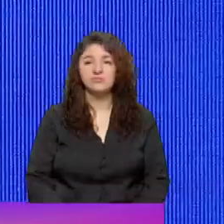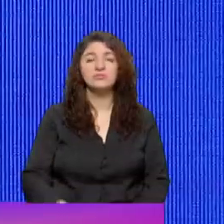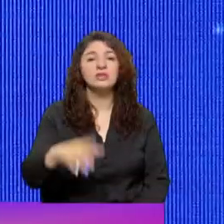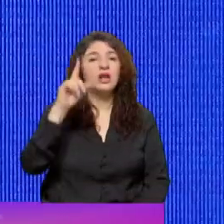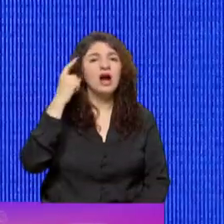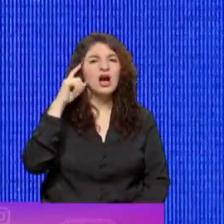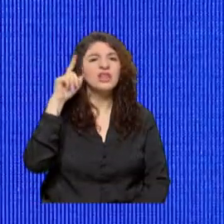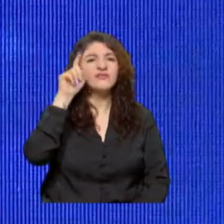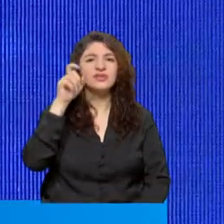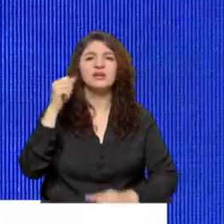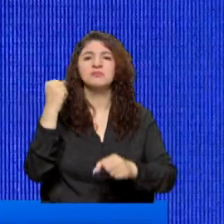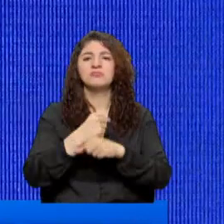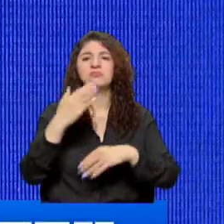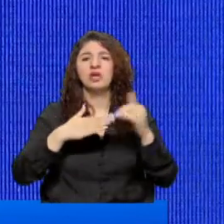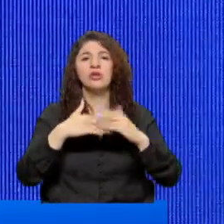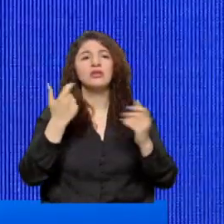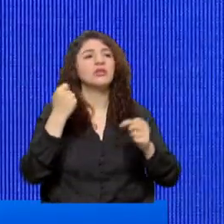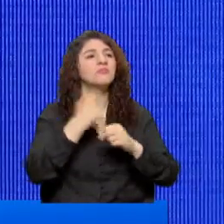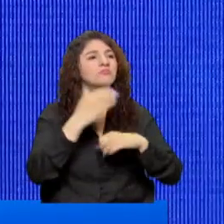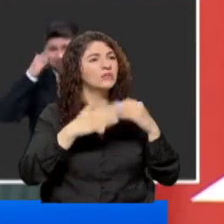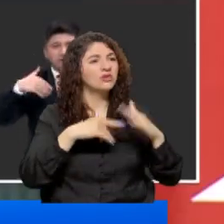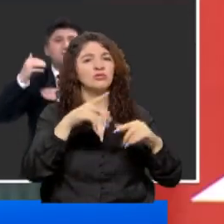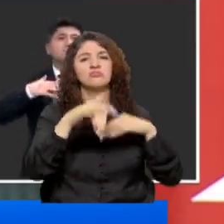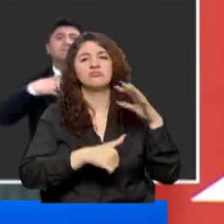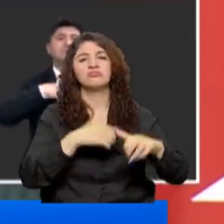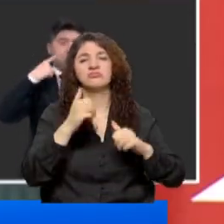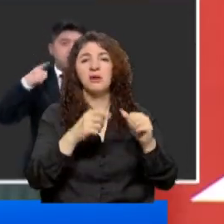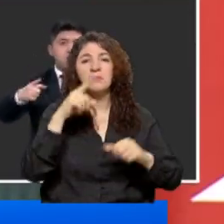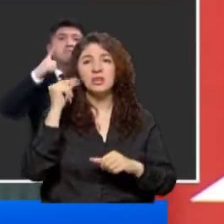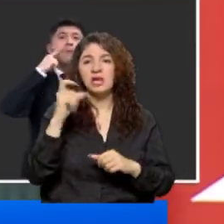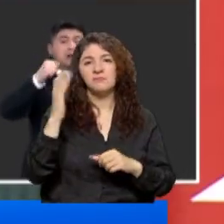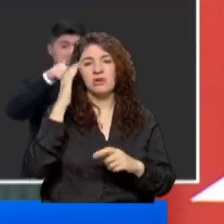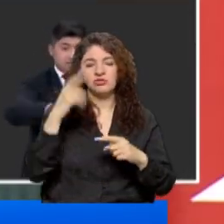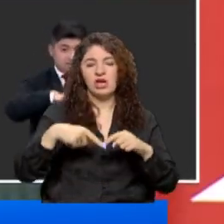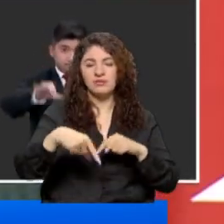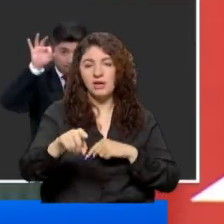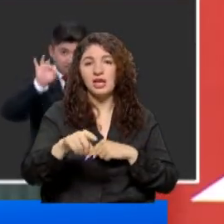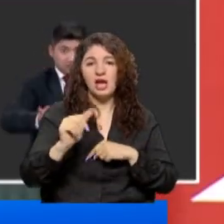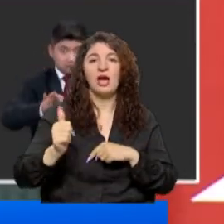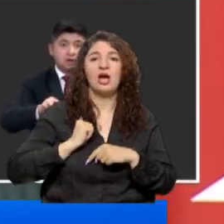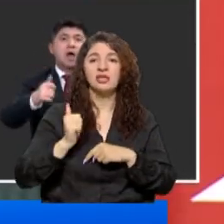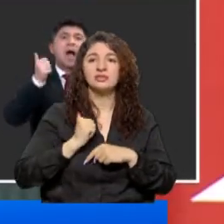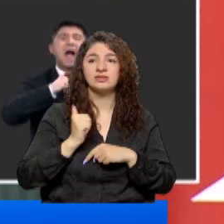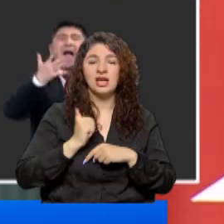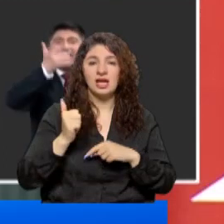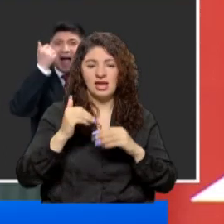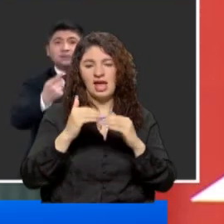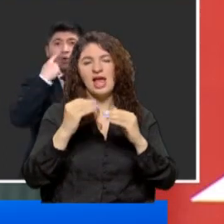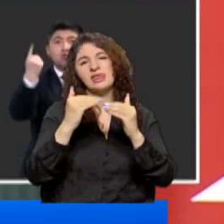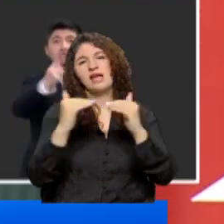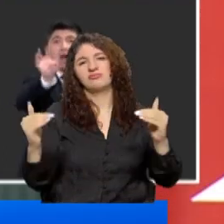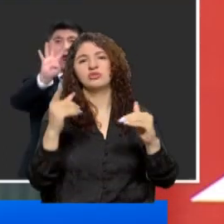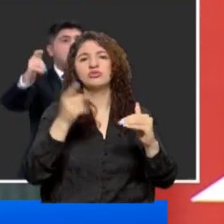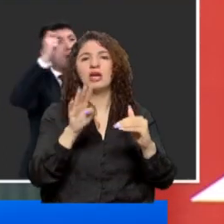Akılları fikirleri beton nerede beton orada mayıs ayı başı itibariyle askeri yüzde